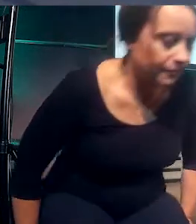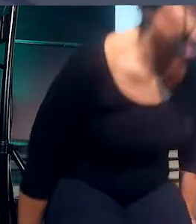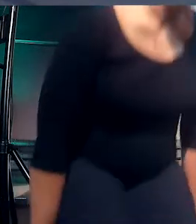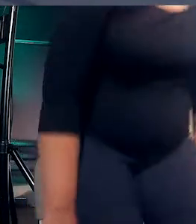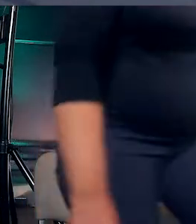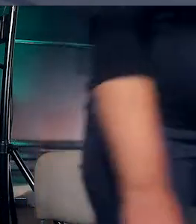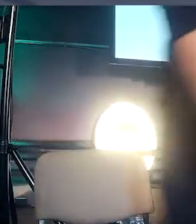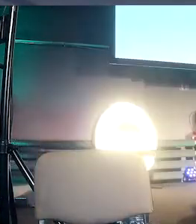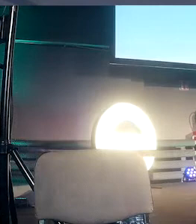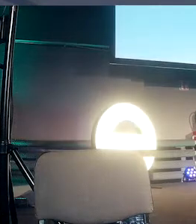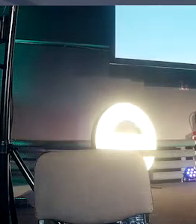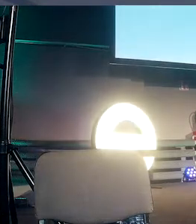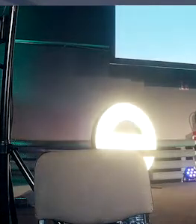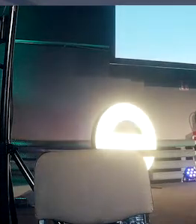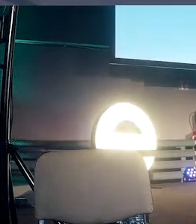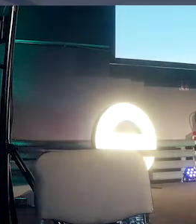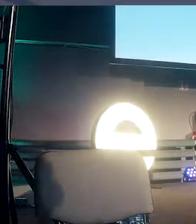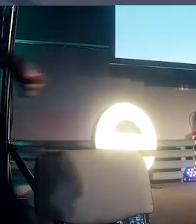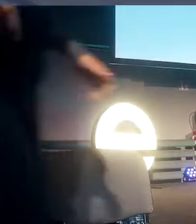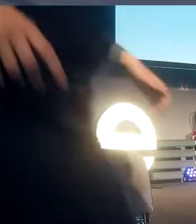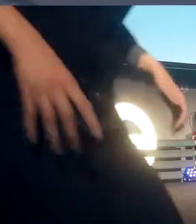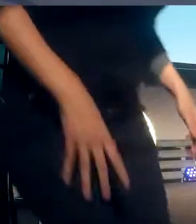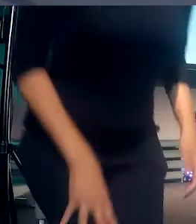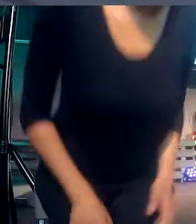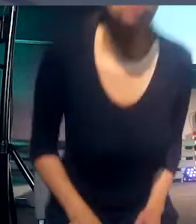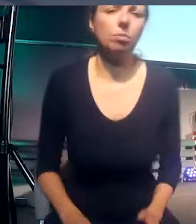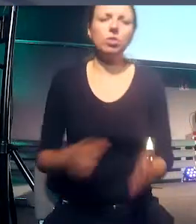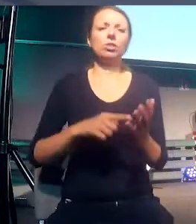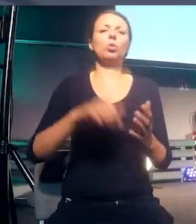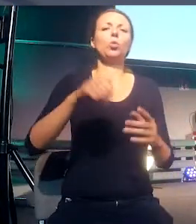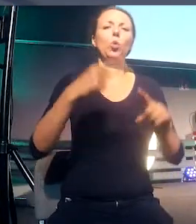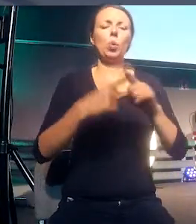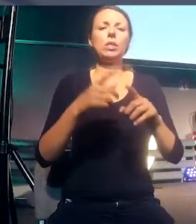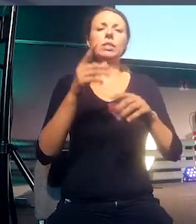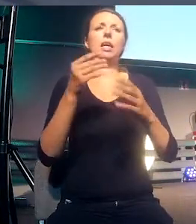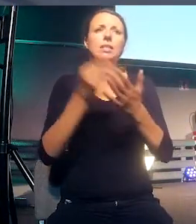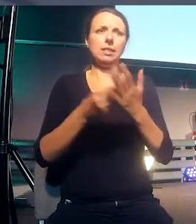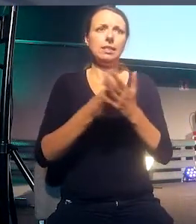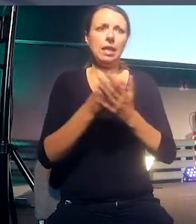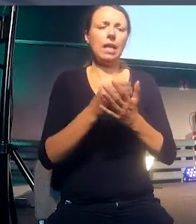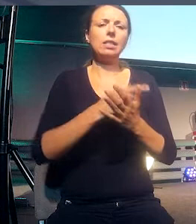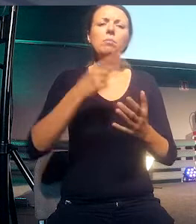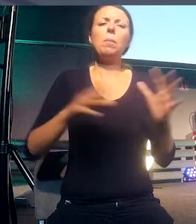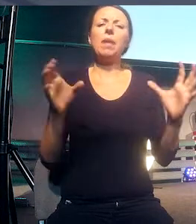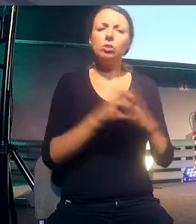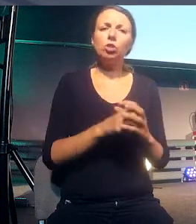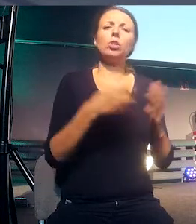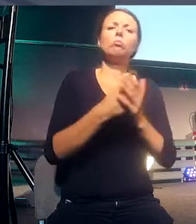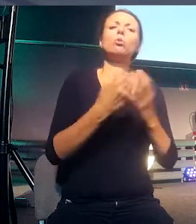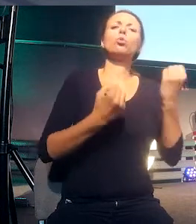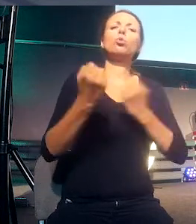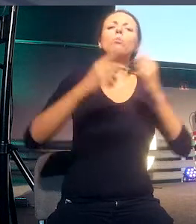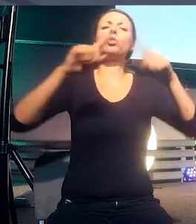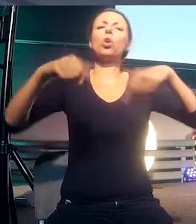innych do naszych pomysłów, dlatego że jest nas po prostu mniej. Kiedy jesteśmy jako jedyna osoba od designu